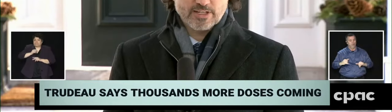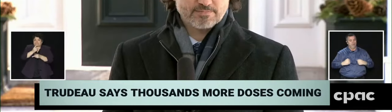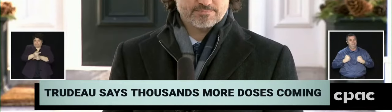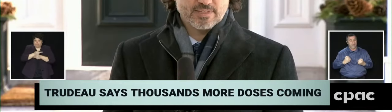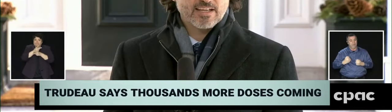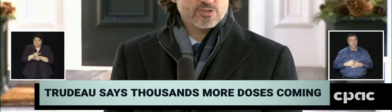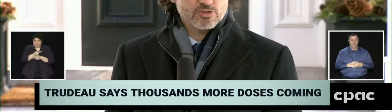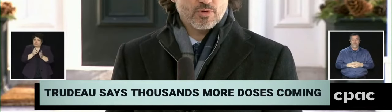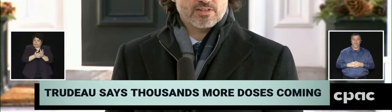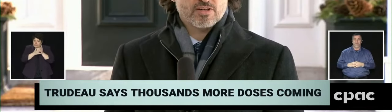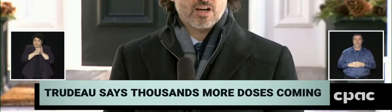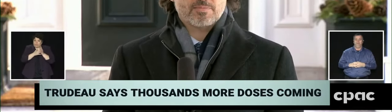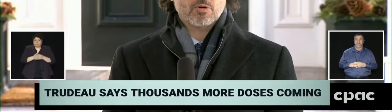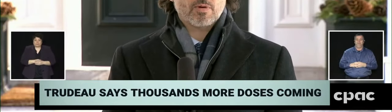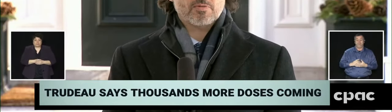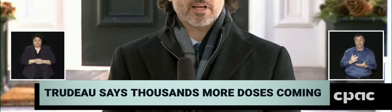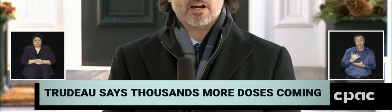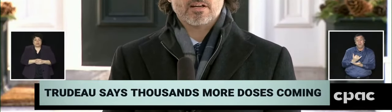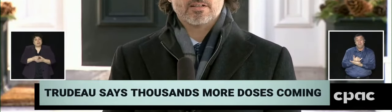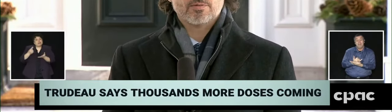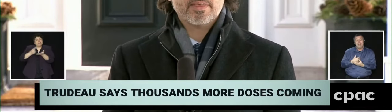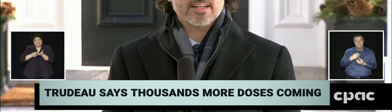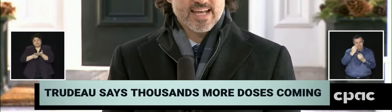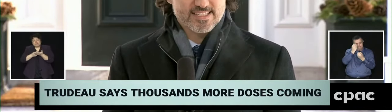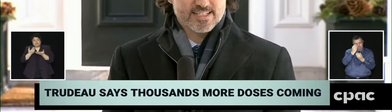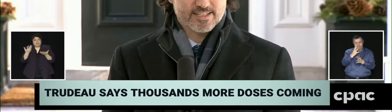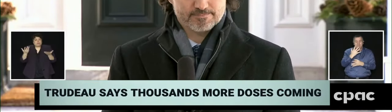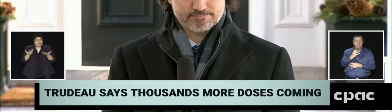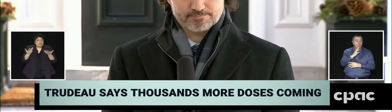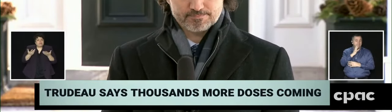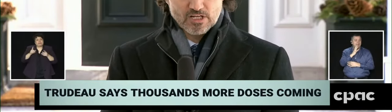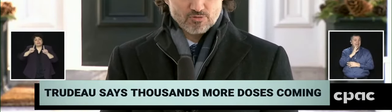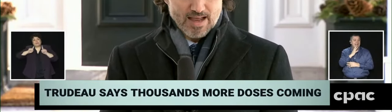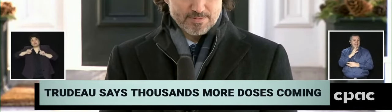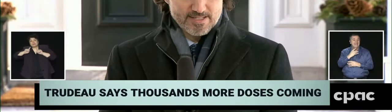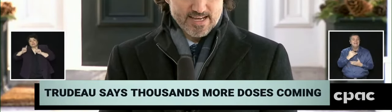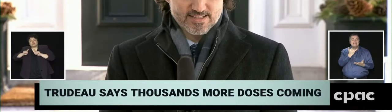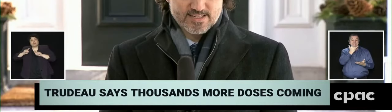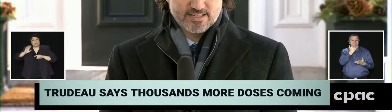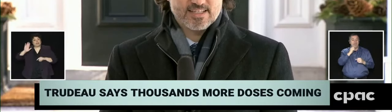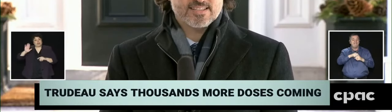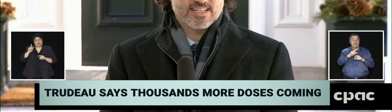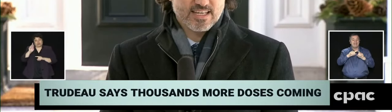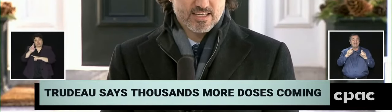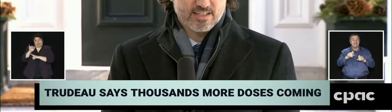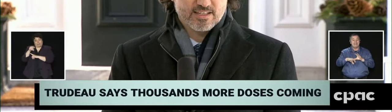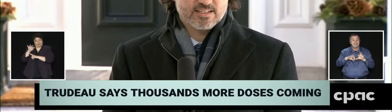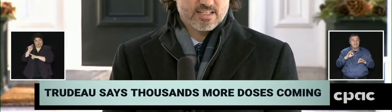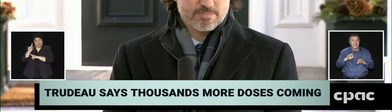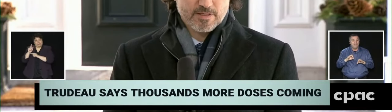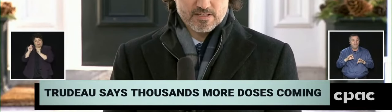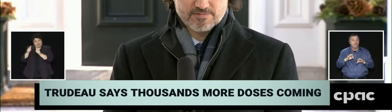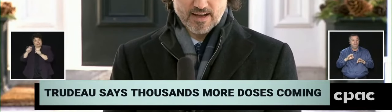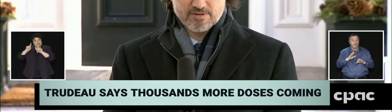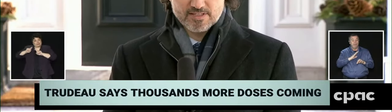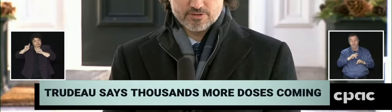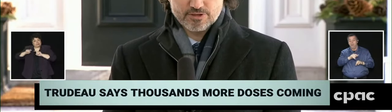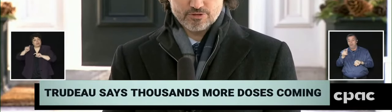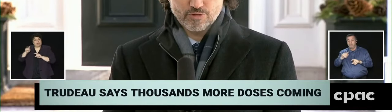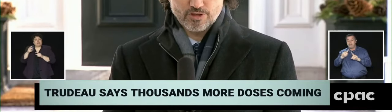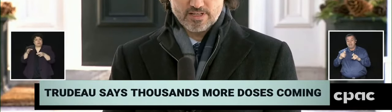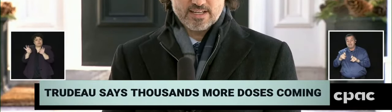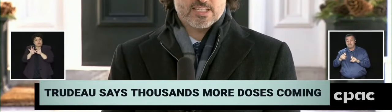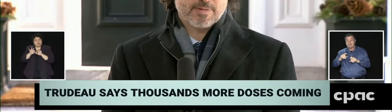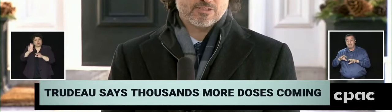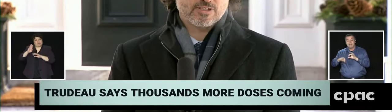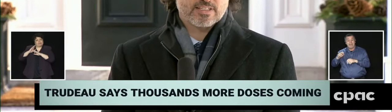This morning, I also want to talk about where we are with testing. Rapid testing is key to keeping this virus under